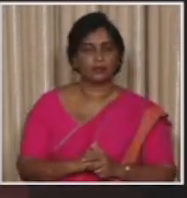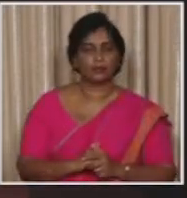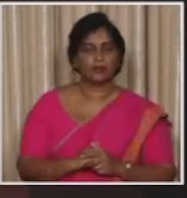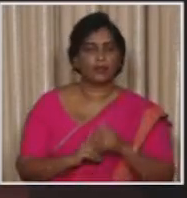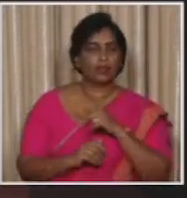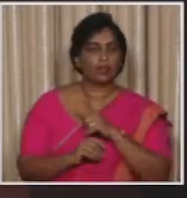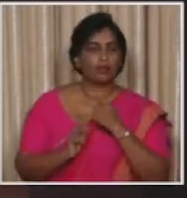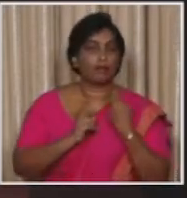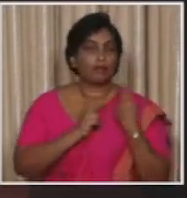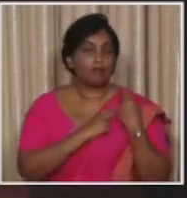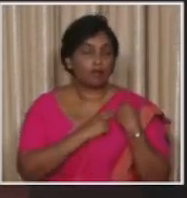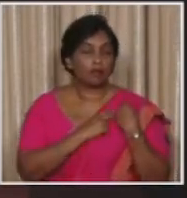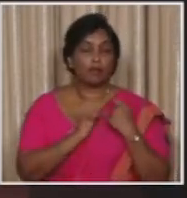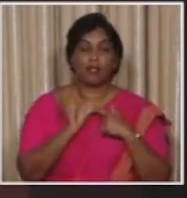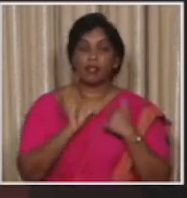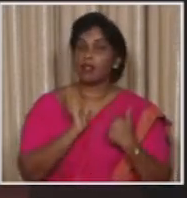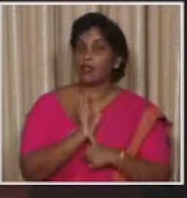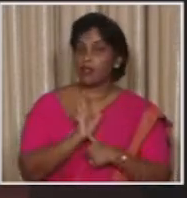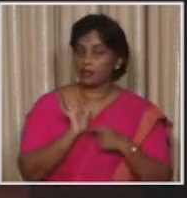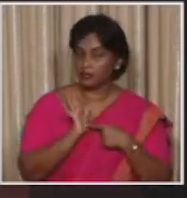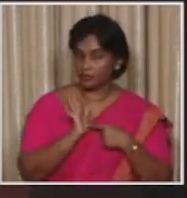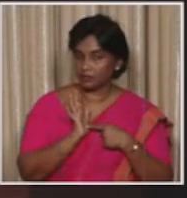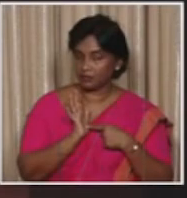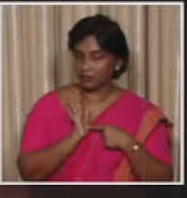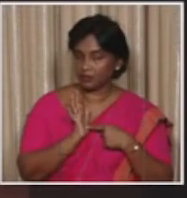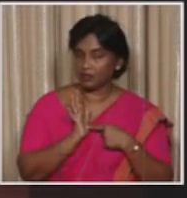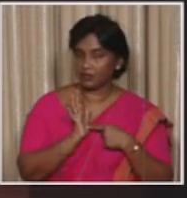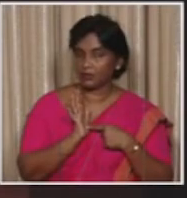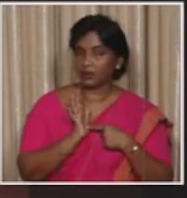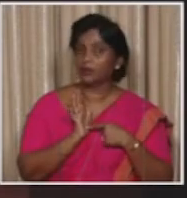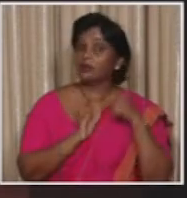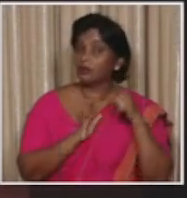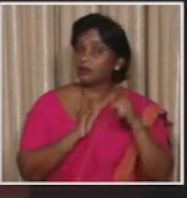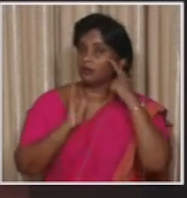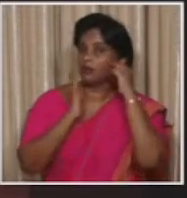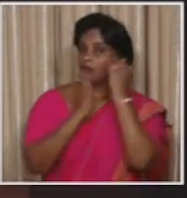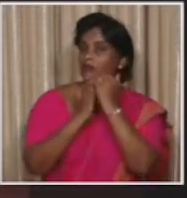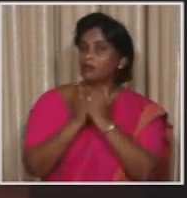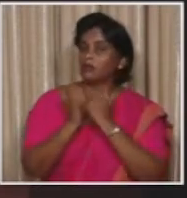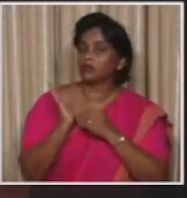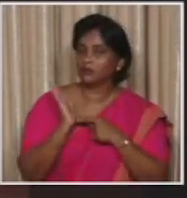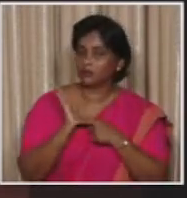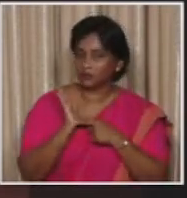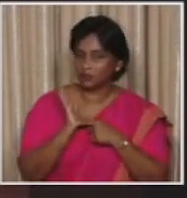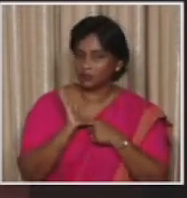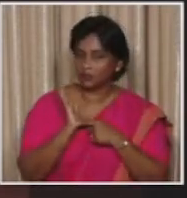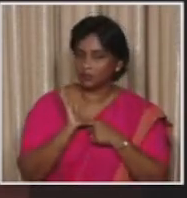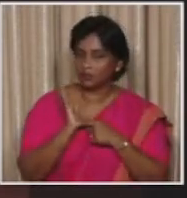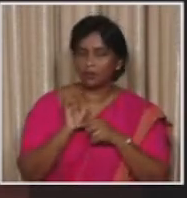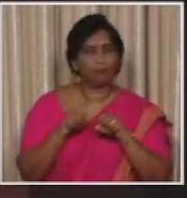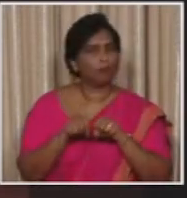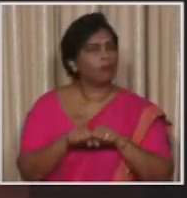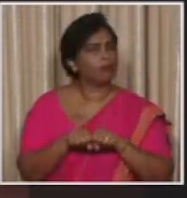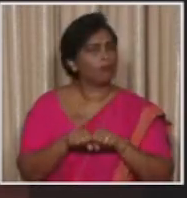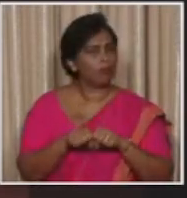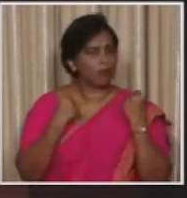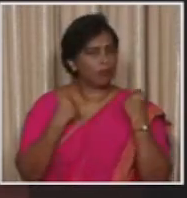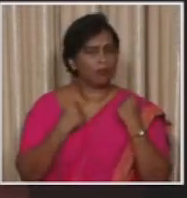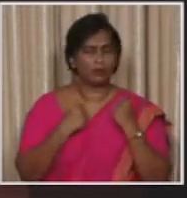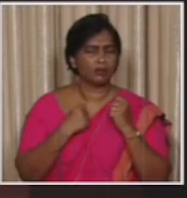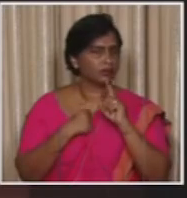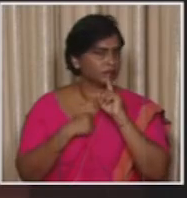ෆිස්කල් රෙස්පොන්සිබිලිටි ඇක්ට් එකේ ඒ කරුණු කාරණා උල්ලංඝනය කරනවා